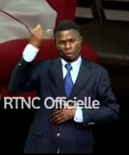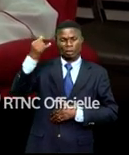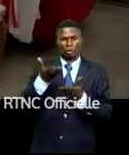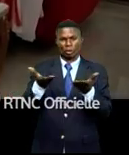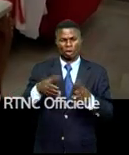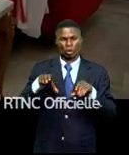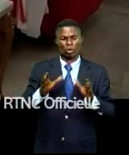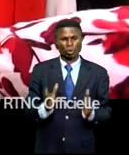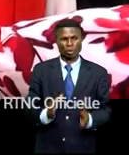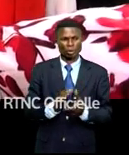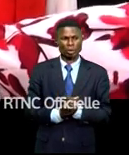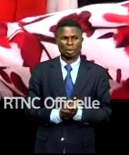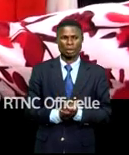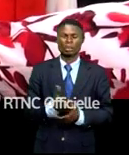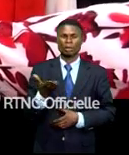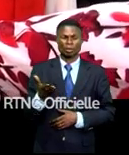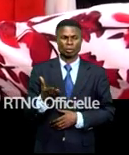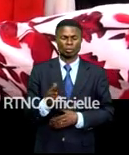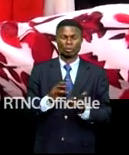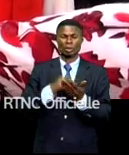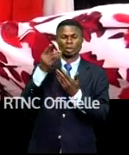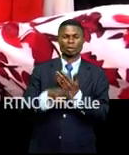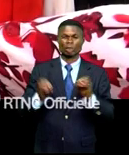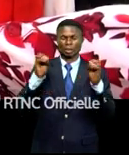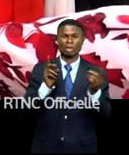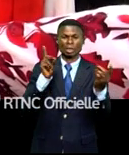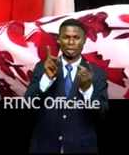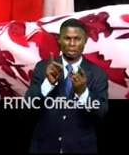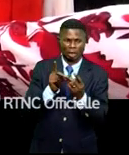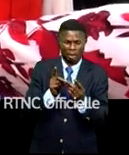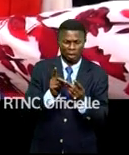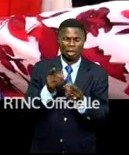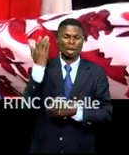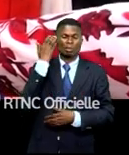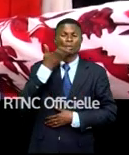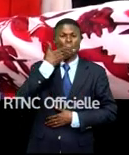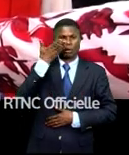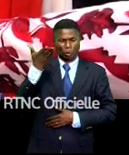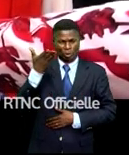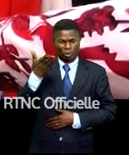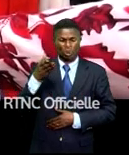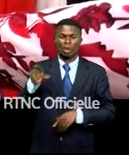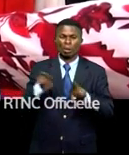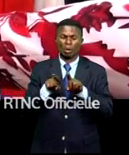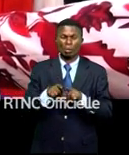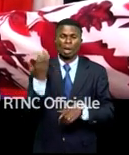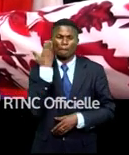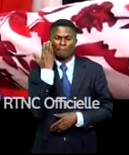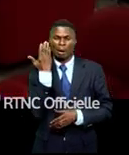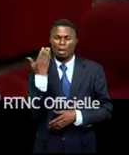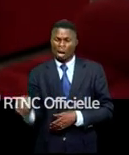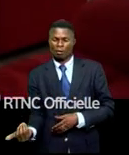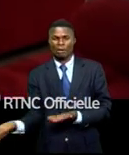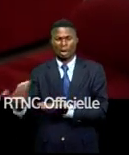politique congolaise. Il n'y a pas d'agenda pour rencontrer son père spirituel. C'est comme un enfant qui rentre chez lui à la